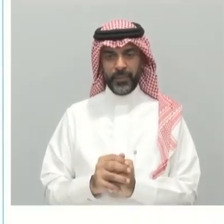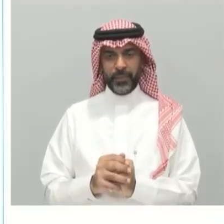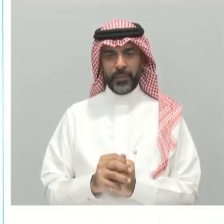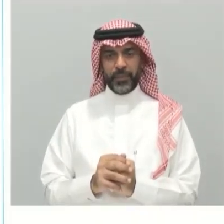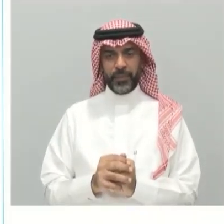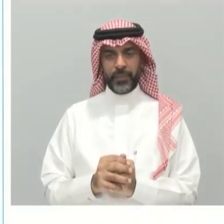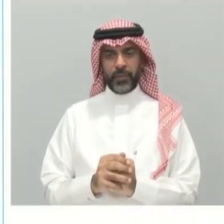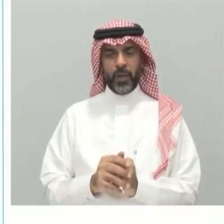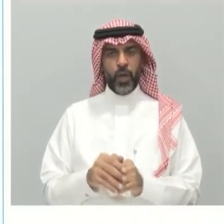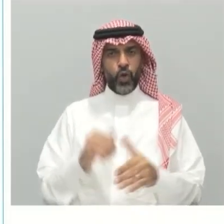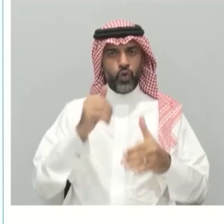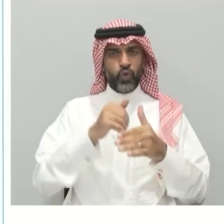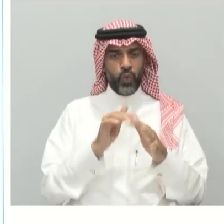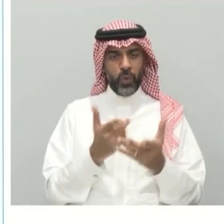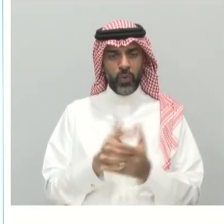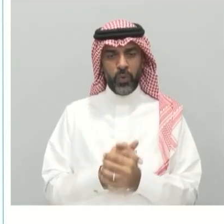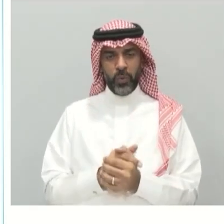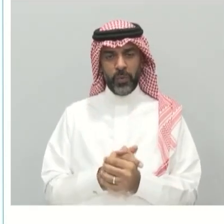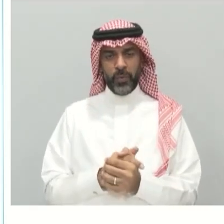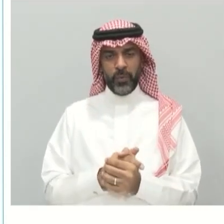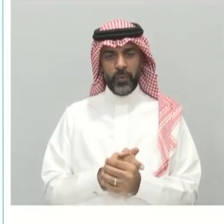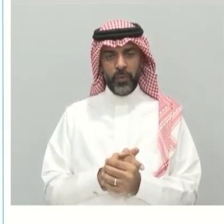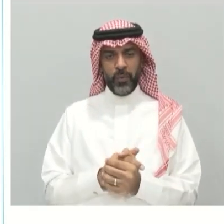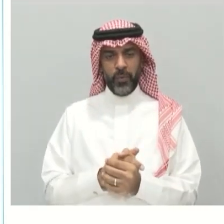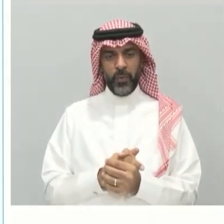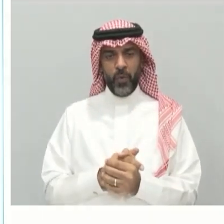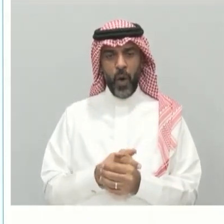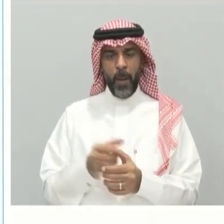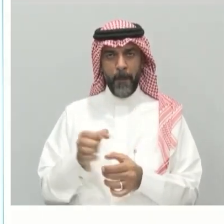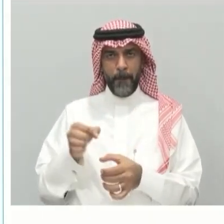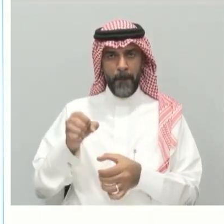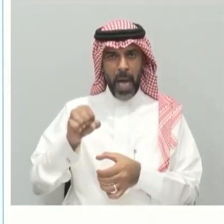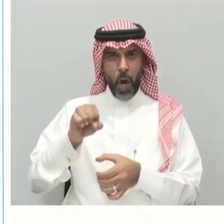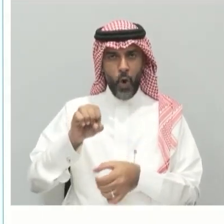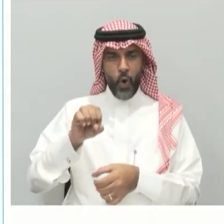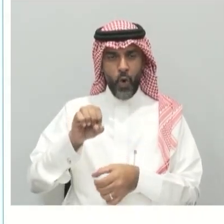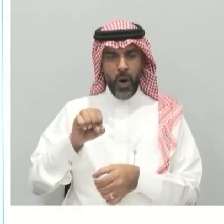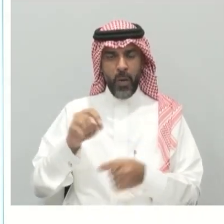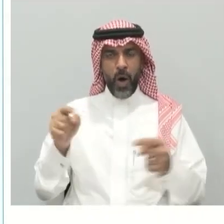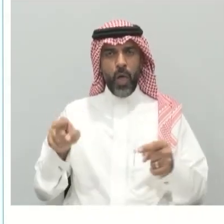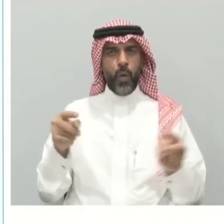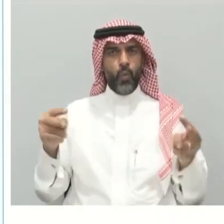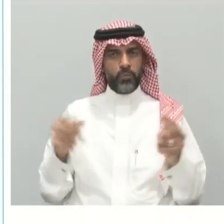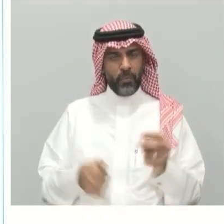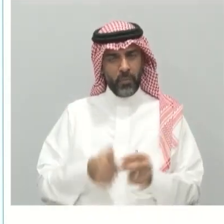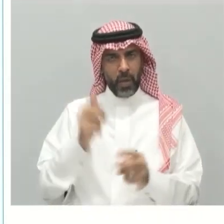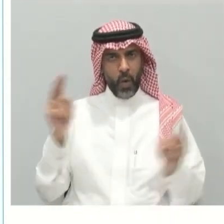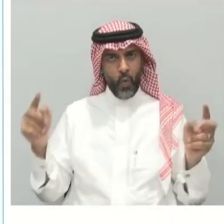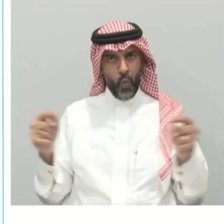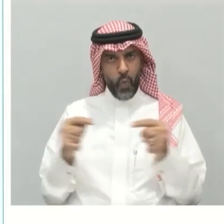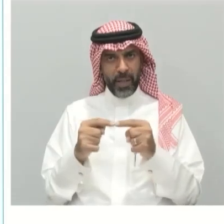خلالها وتتكون من محلول موصل للتيار الكهربائي